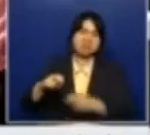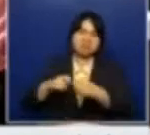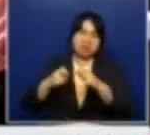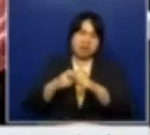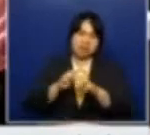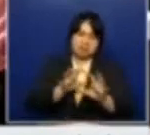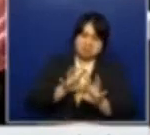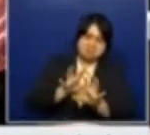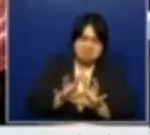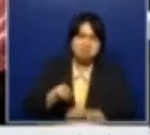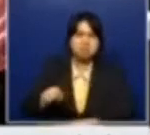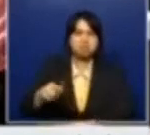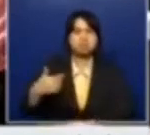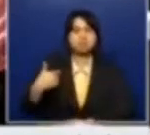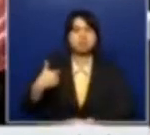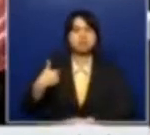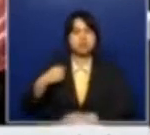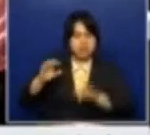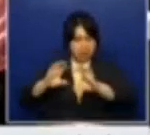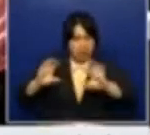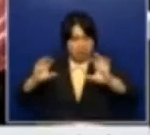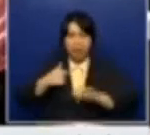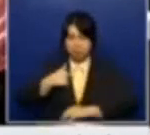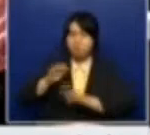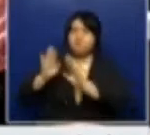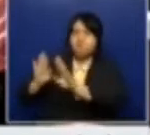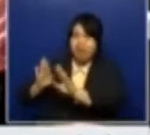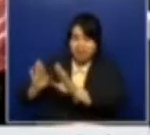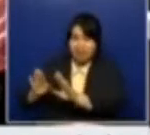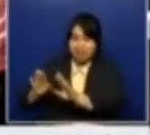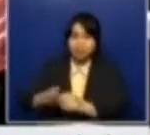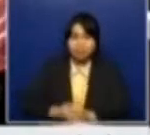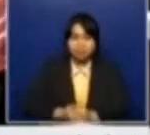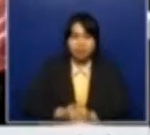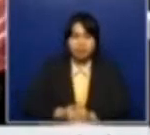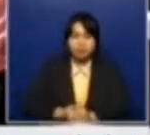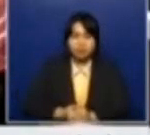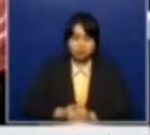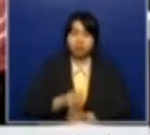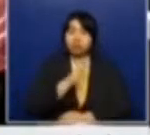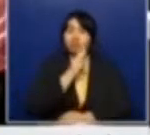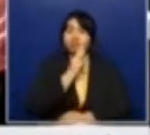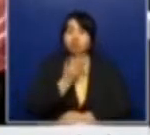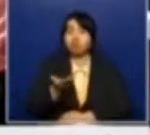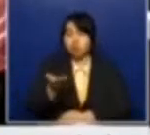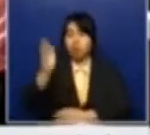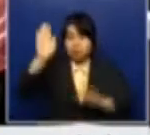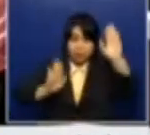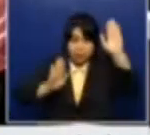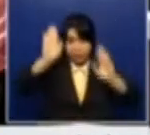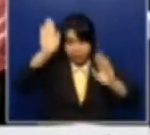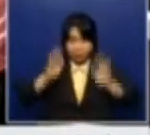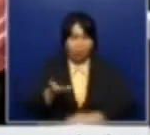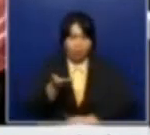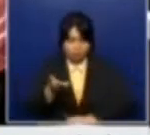าลก็เอามาอยู่ผมฝากถึงรัฐบาลว่าในการที่เรียกร้องประชาธิปไตยหรือเรียกร้องให้รัฐ